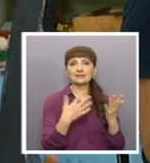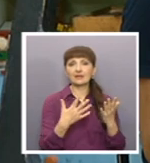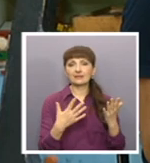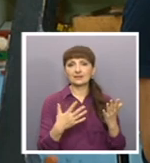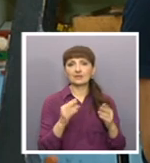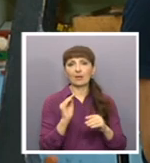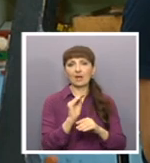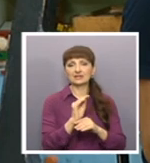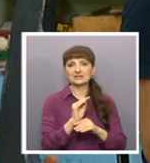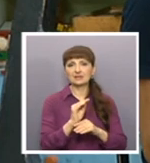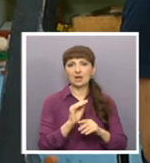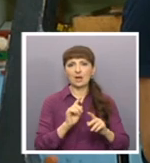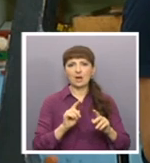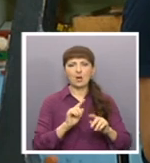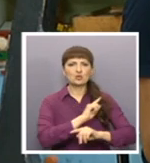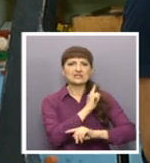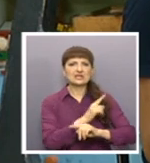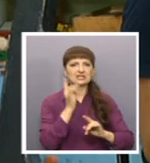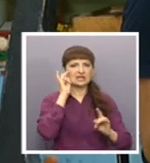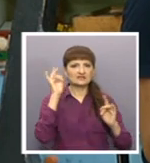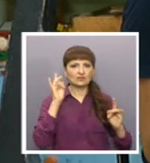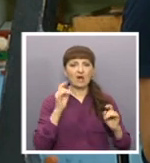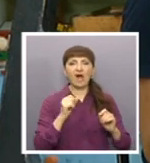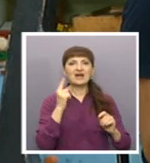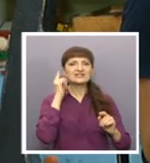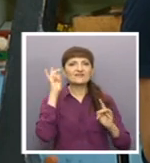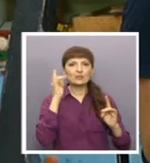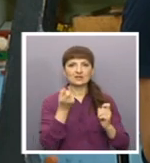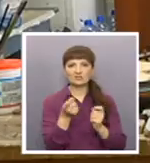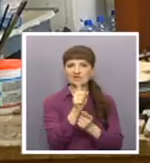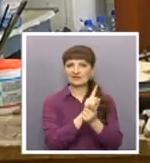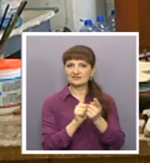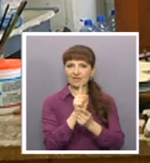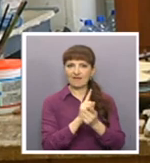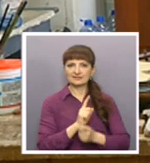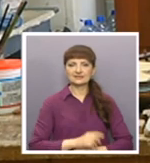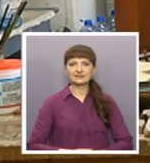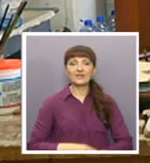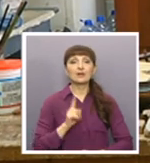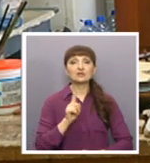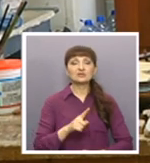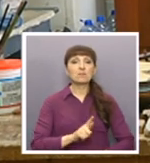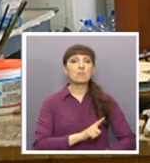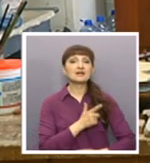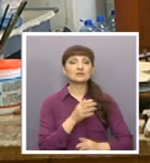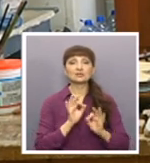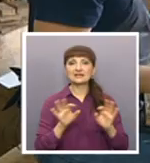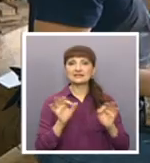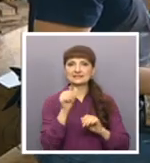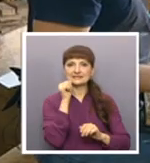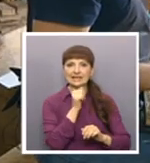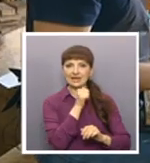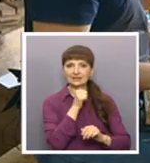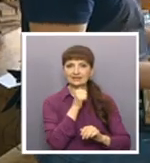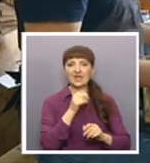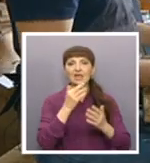какие-нибудь дополнительные усилители, что может иногда исказить звук. Между тем, мастер раскрыл небольшие секреты